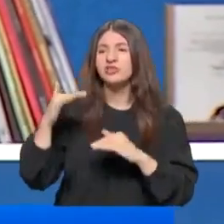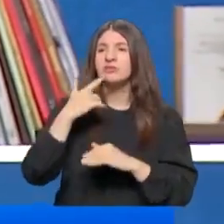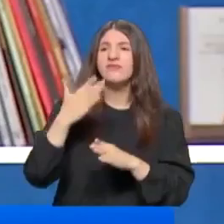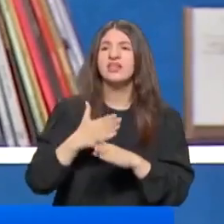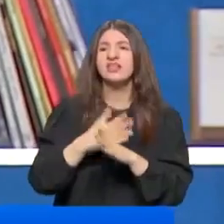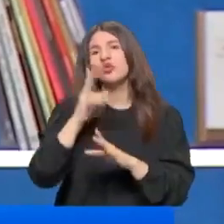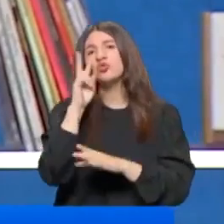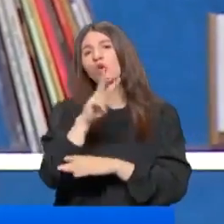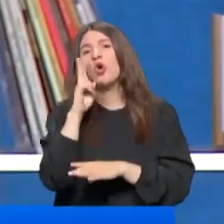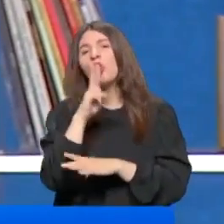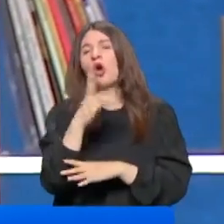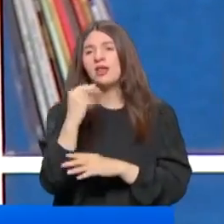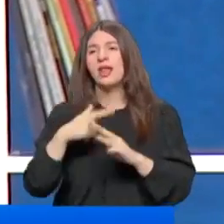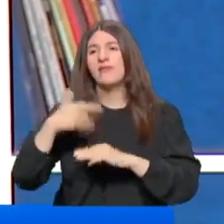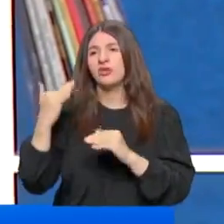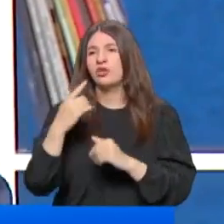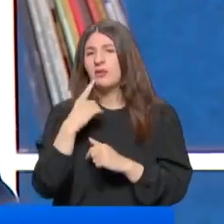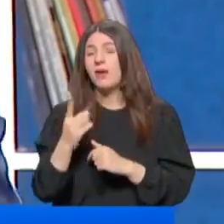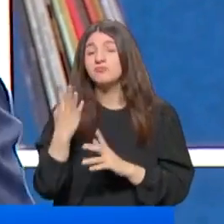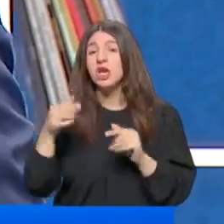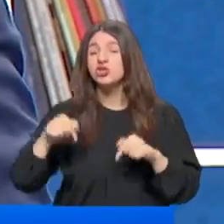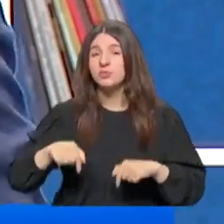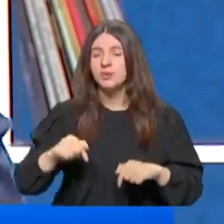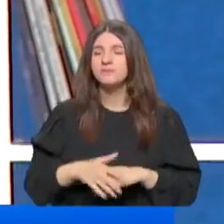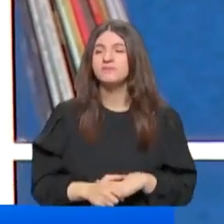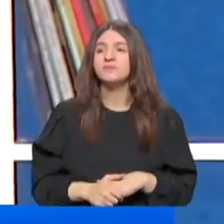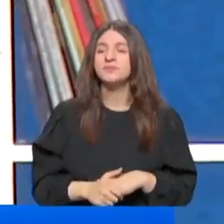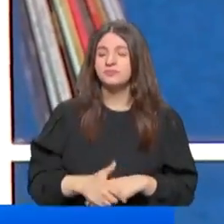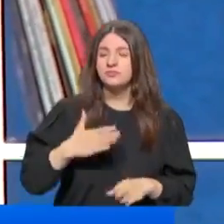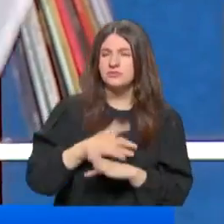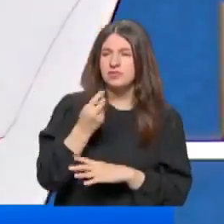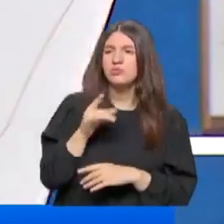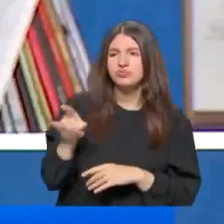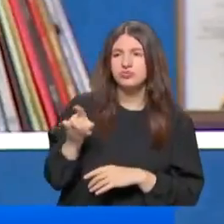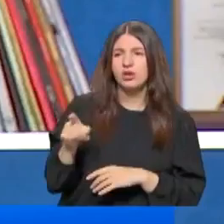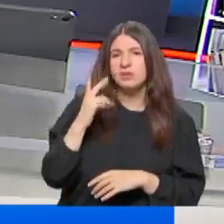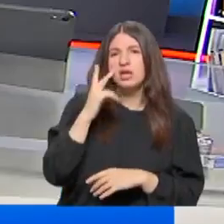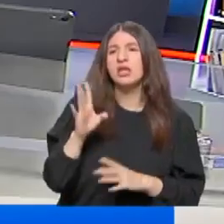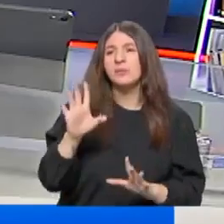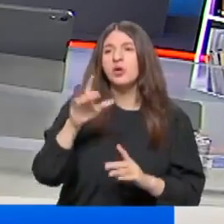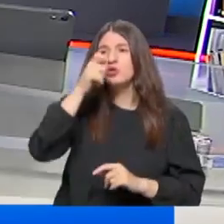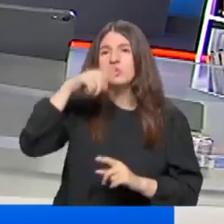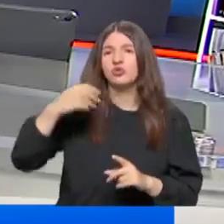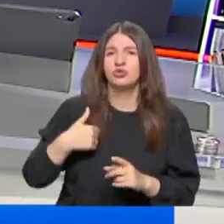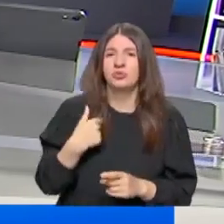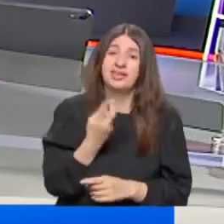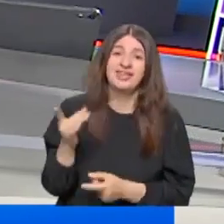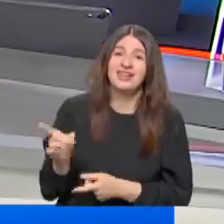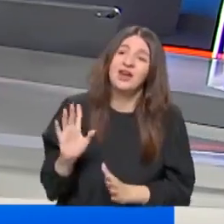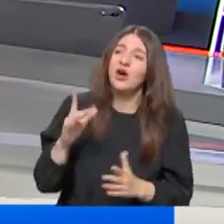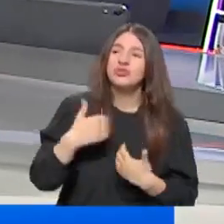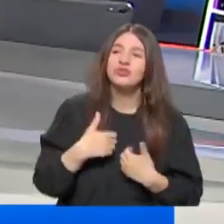vatandaşı yansıyan enflasyon Şimdi aslında rakamlar burada bakın ama TÜİK rakamları tabi